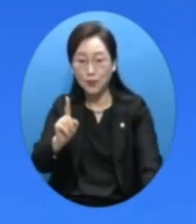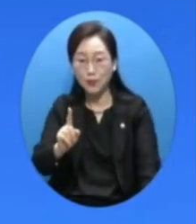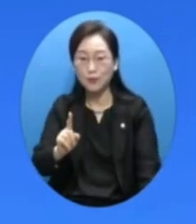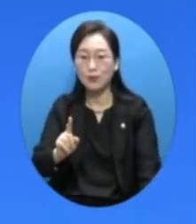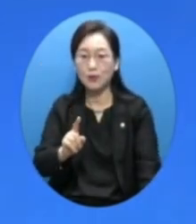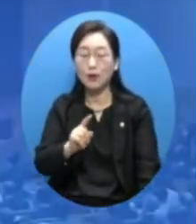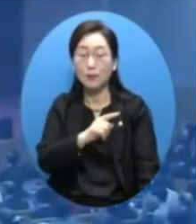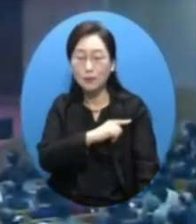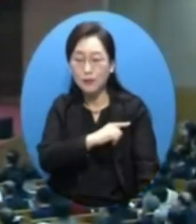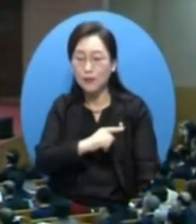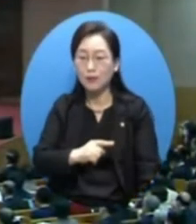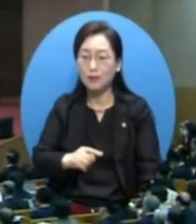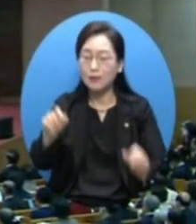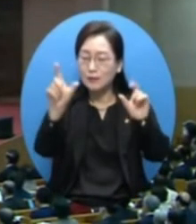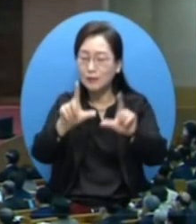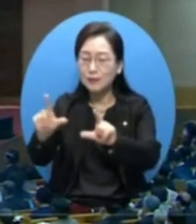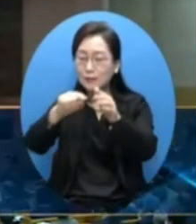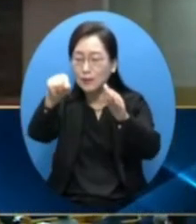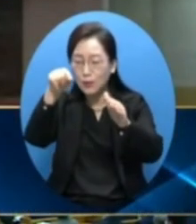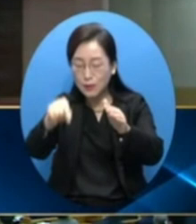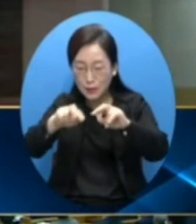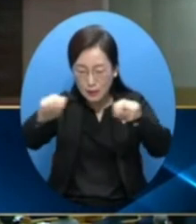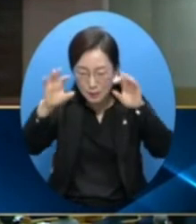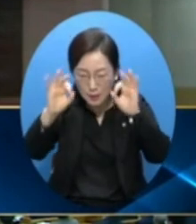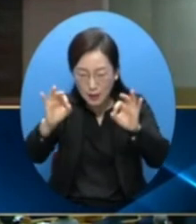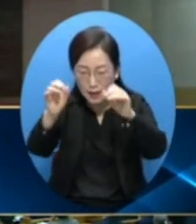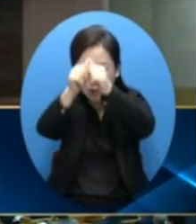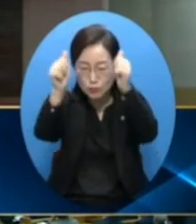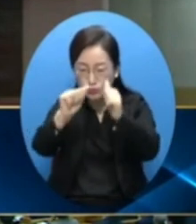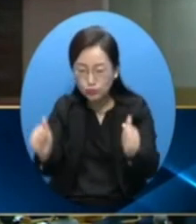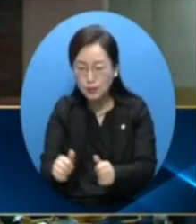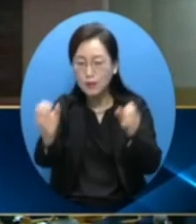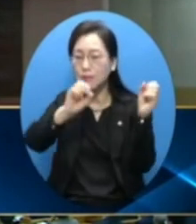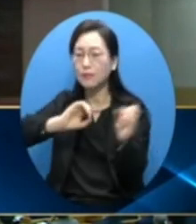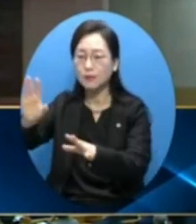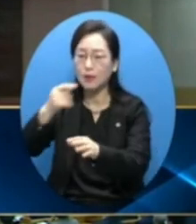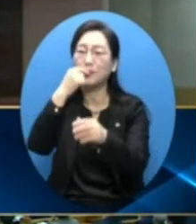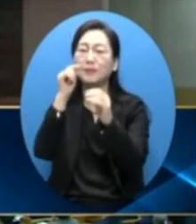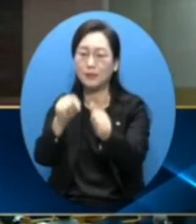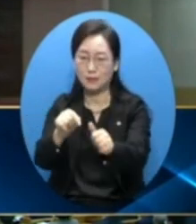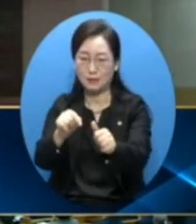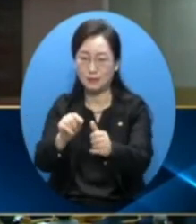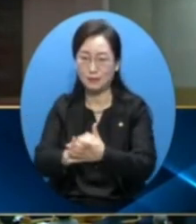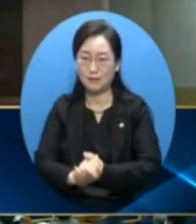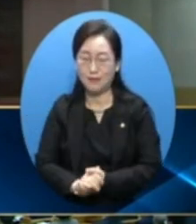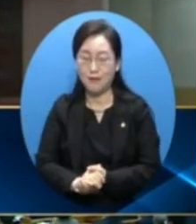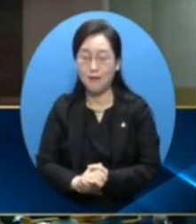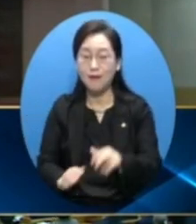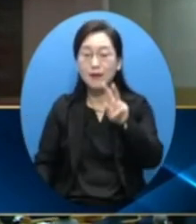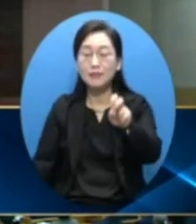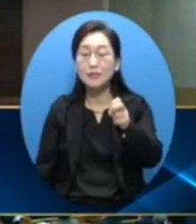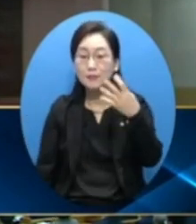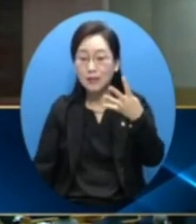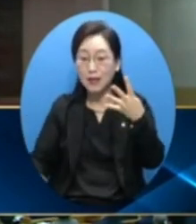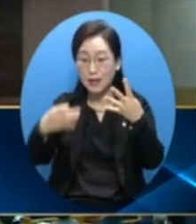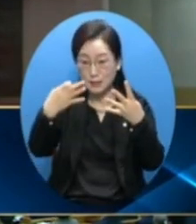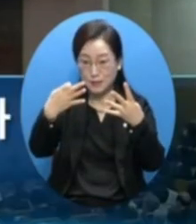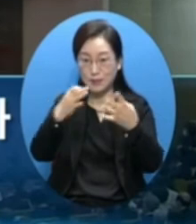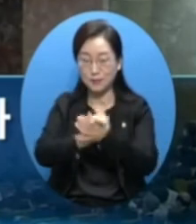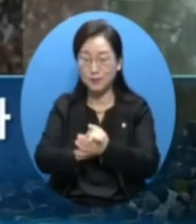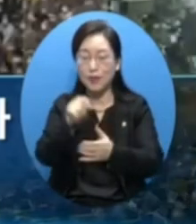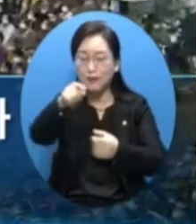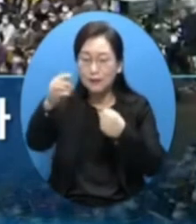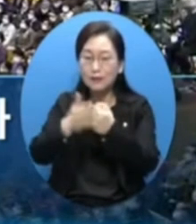받아도 먼저 그들을 삶 가운데는이 우상을 제가으로 말씀합니다 24장 14절입니다